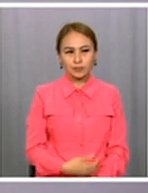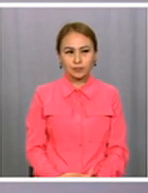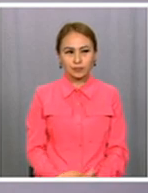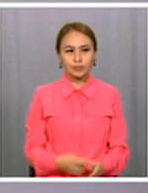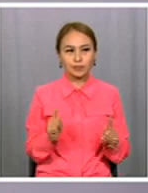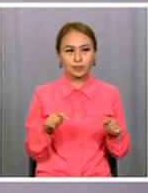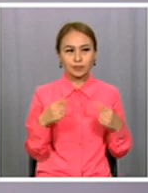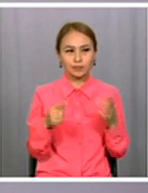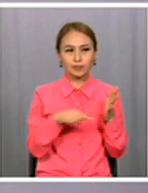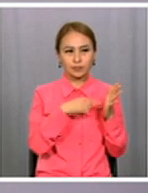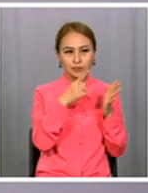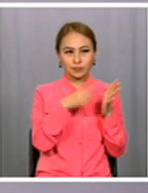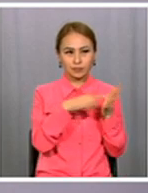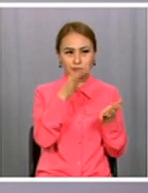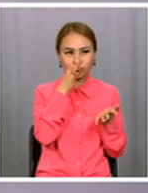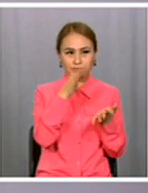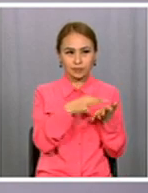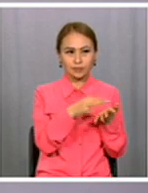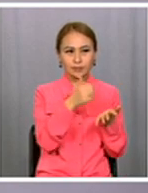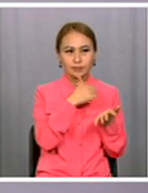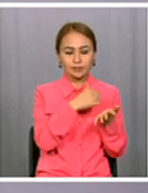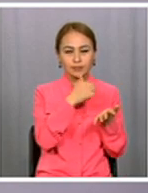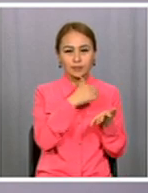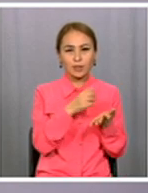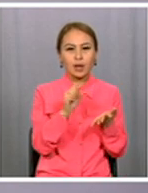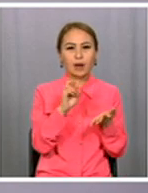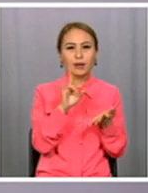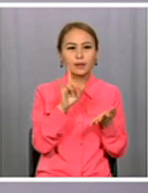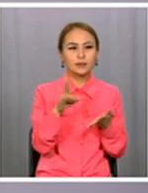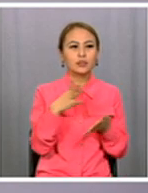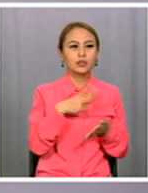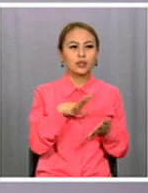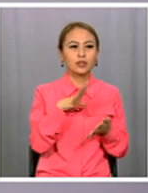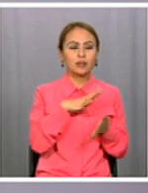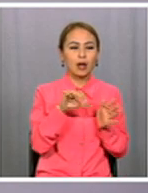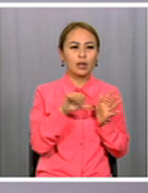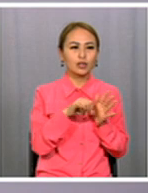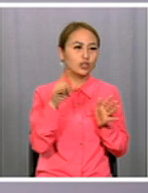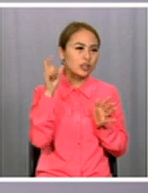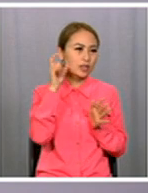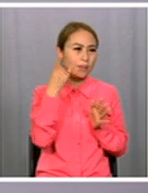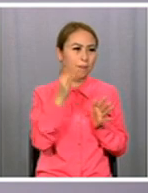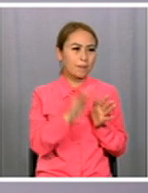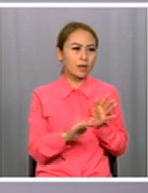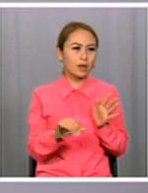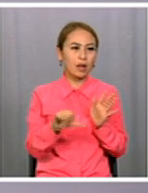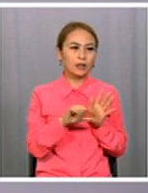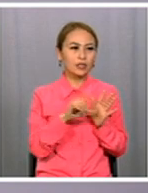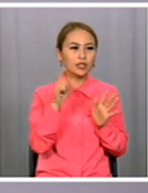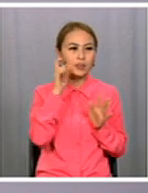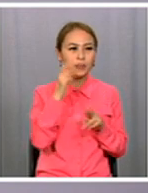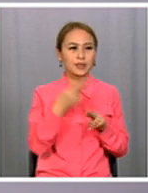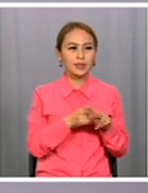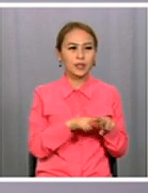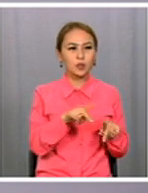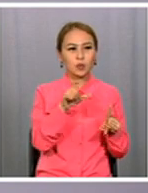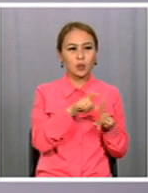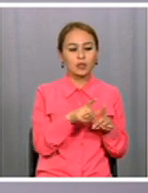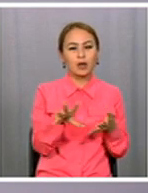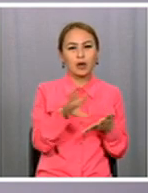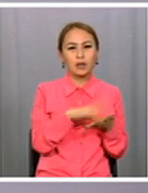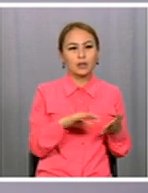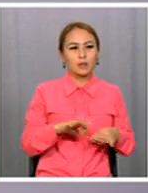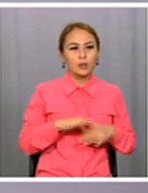Берілген сұрақтарға жауап беріңіз. Ақын неліктен 6 жасар бала 6 жасымда деген сөздерді қайталап